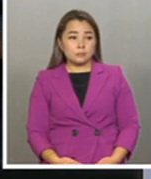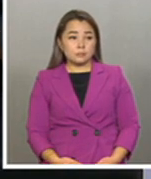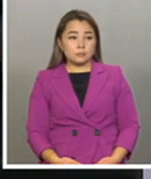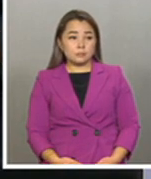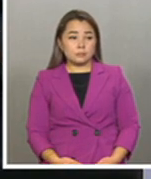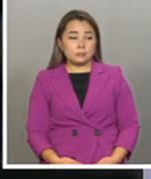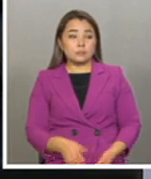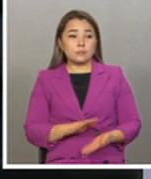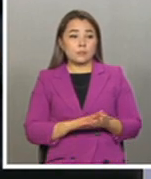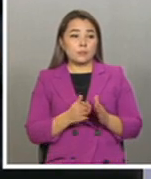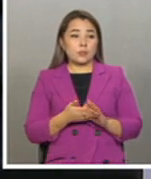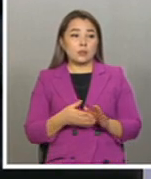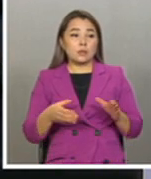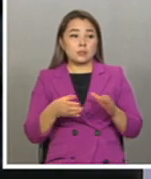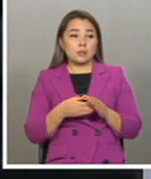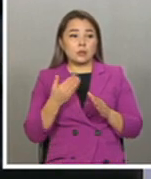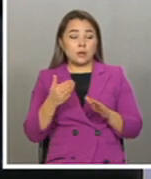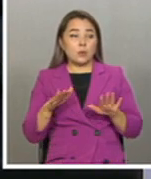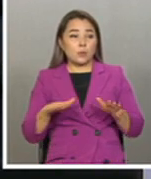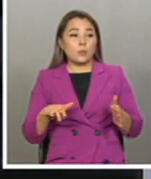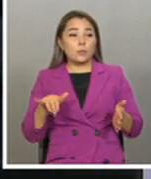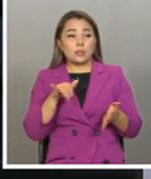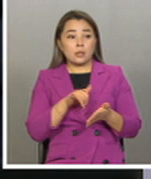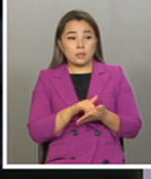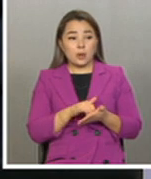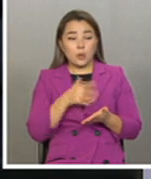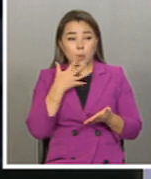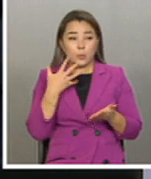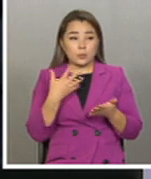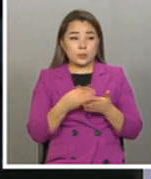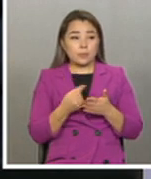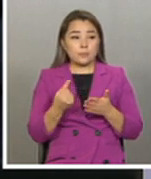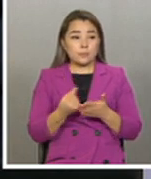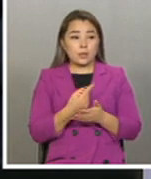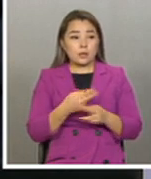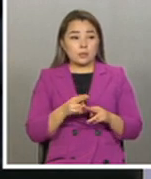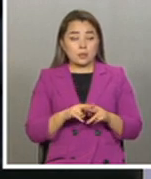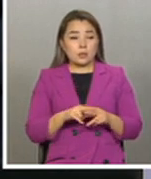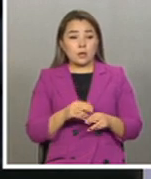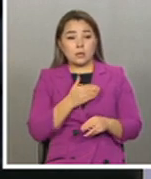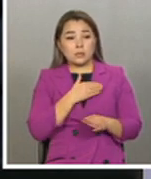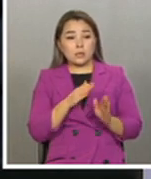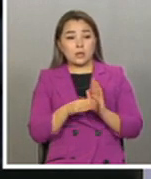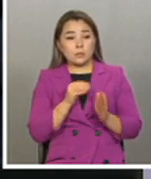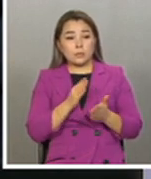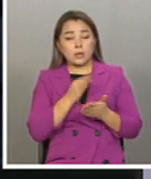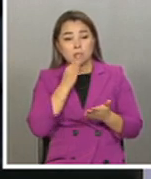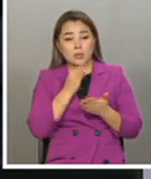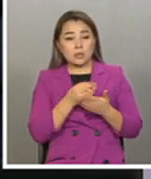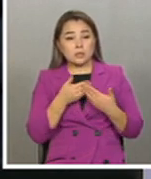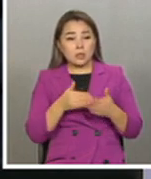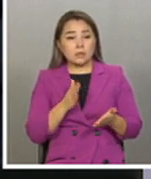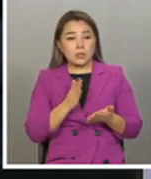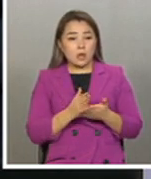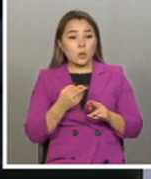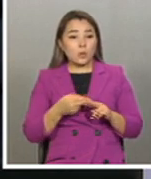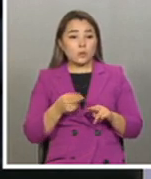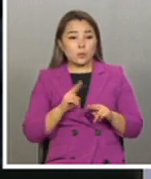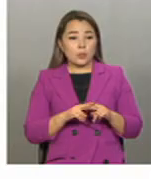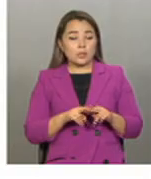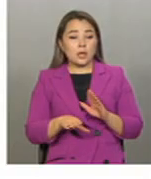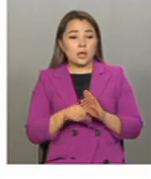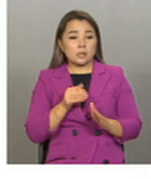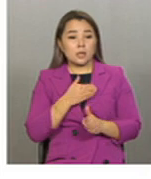Кеңес үкіметі орнағаннан кейін өзінің алғашқы қаулыларын шығара бастады. Сондай